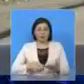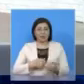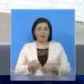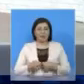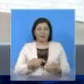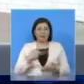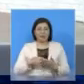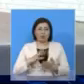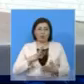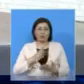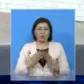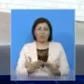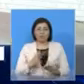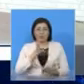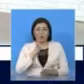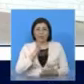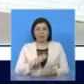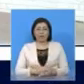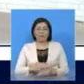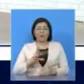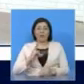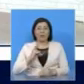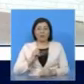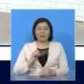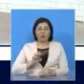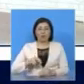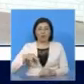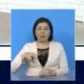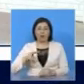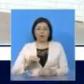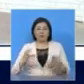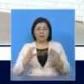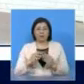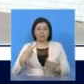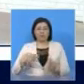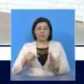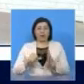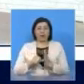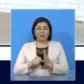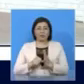көрдік. Қазіргі таңда Neo Plus компаниясында 26 бірлік